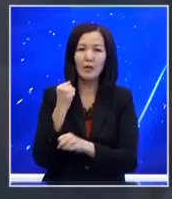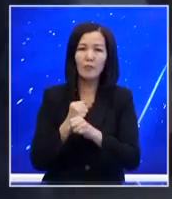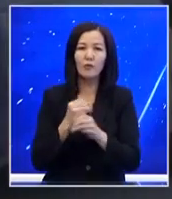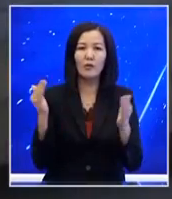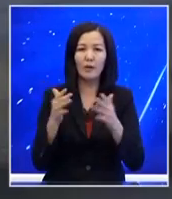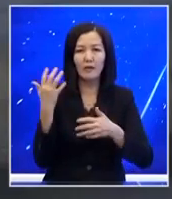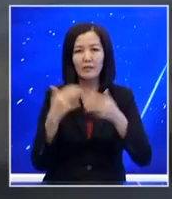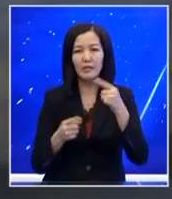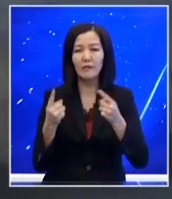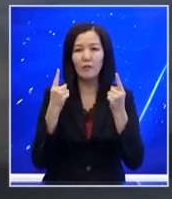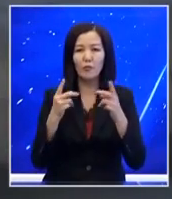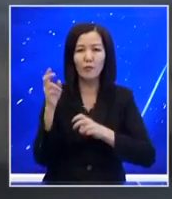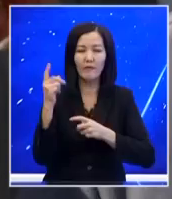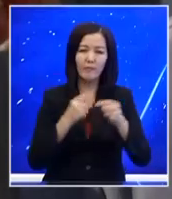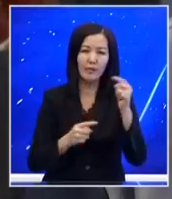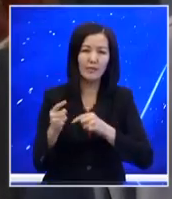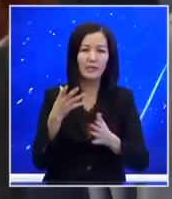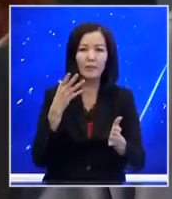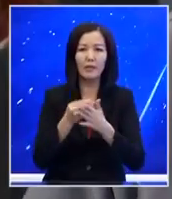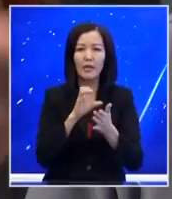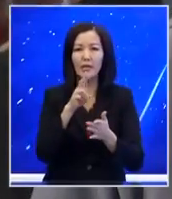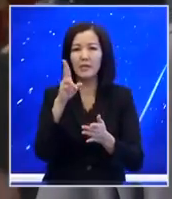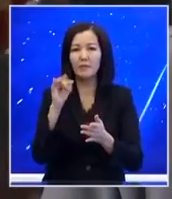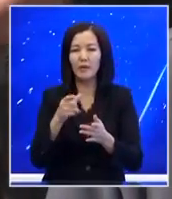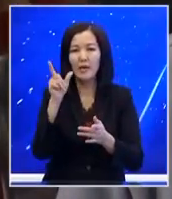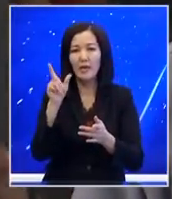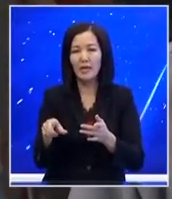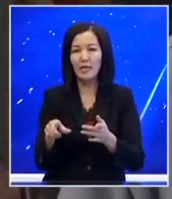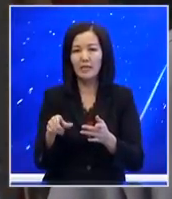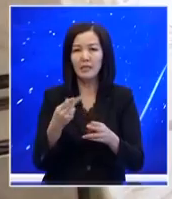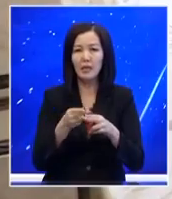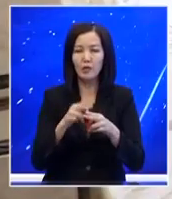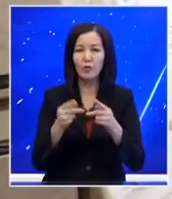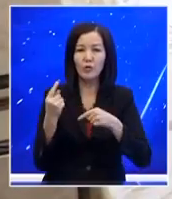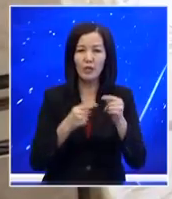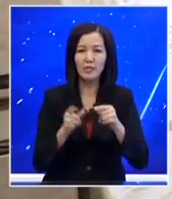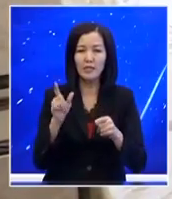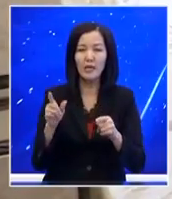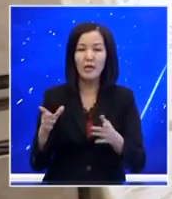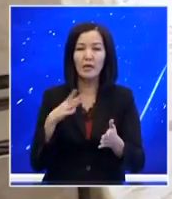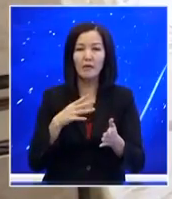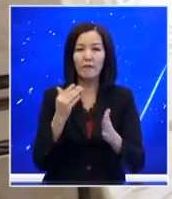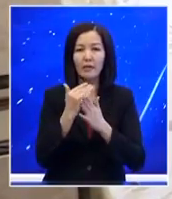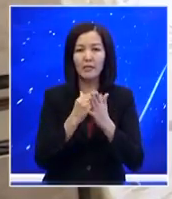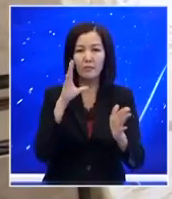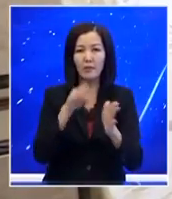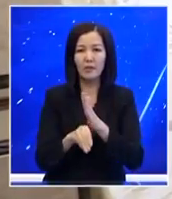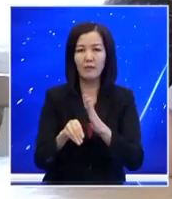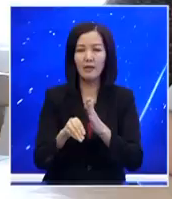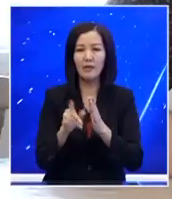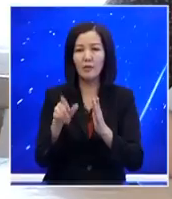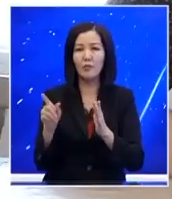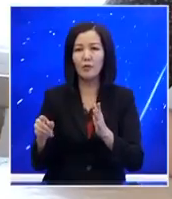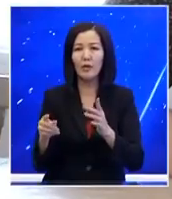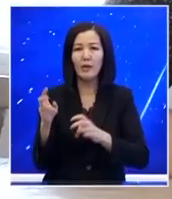малого, среднего и крупного бизнеса, плательщики ЕСП и лица, занимающиеся частной практикой. Кроме того, в этот список вошли и